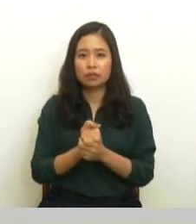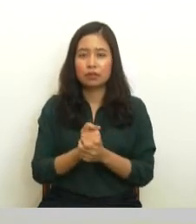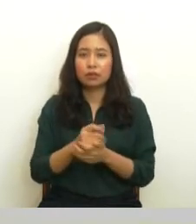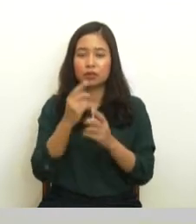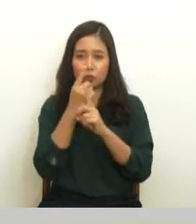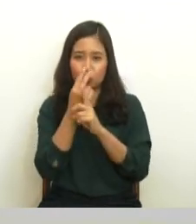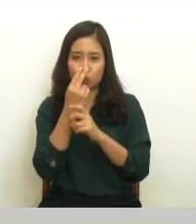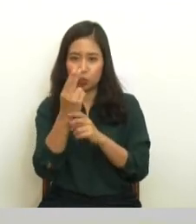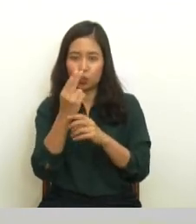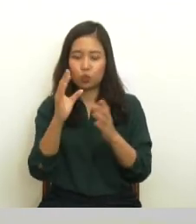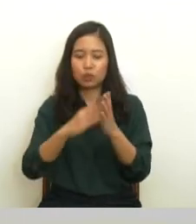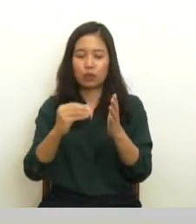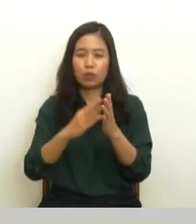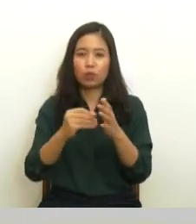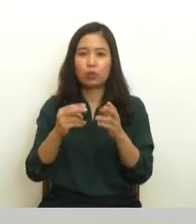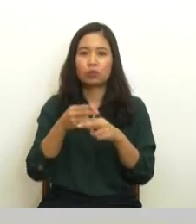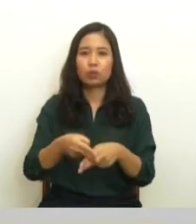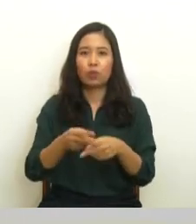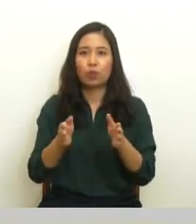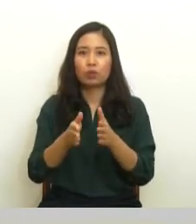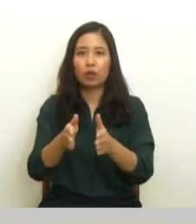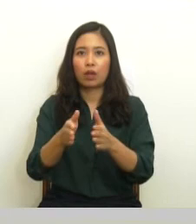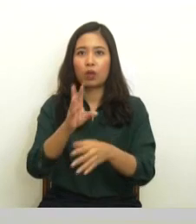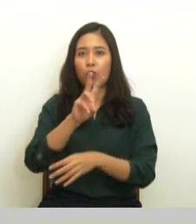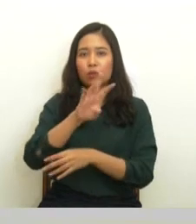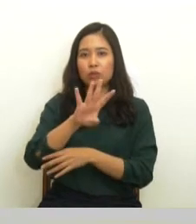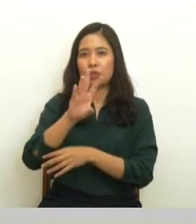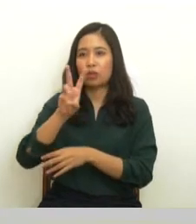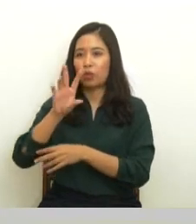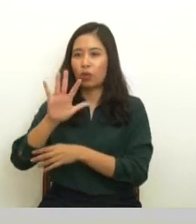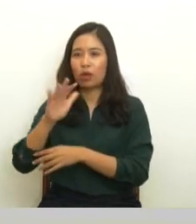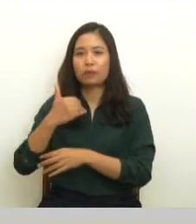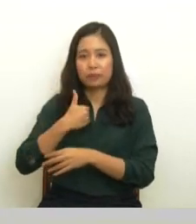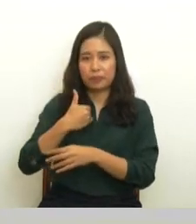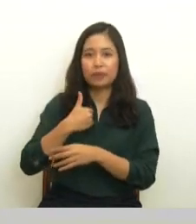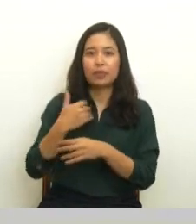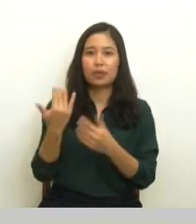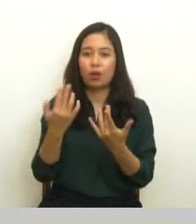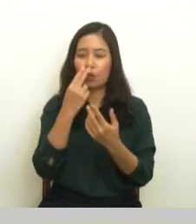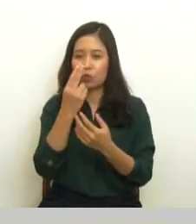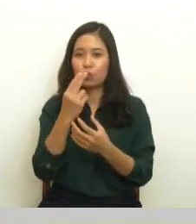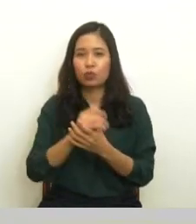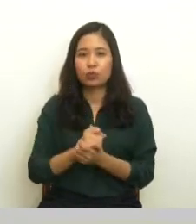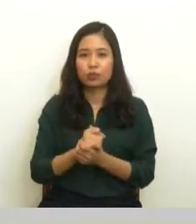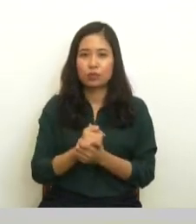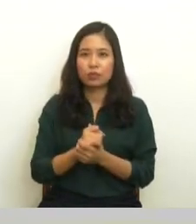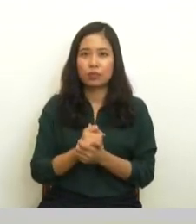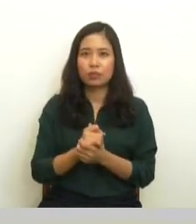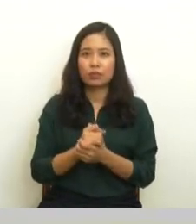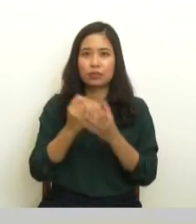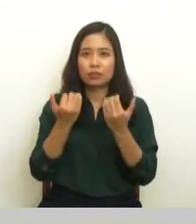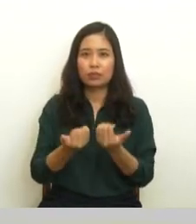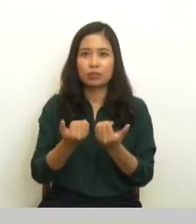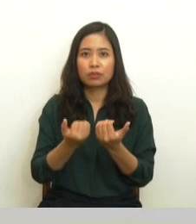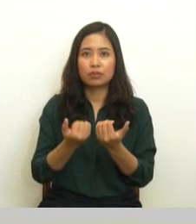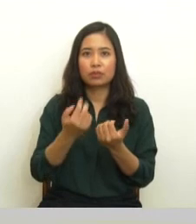ตามการอบรมเฉพาะทางในปี 64 แล้วก็ 65 นะคะแล้วก็ในวันนี้นะคะ ก็ได้รับชมหรอ